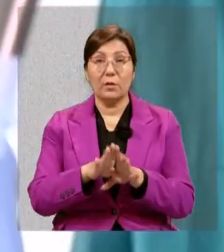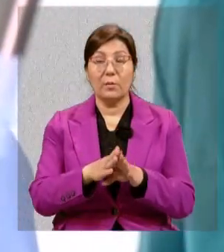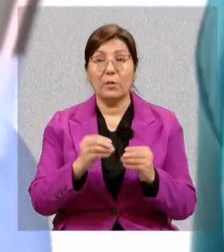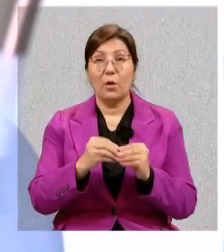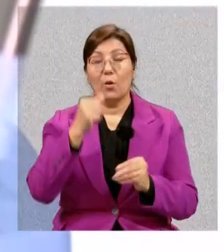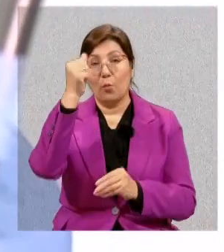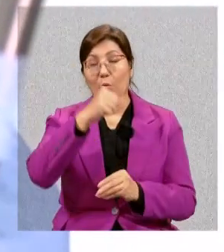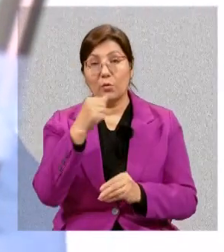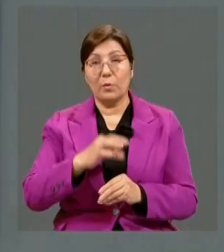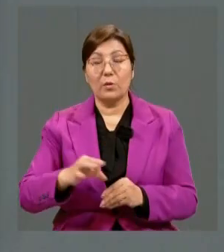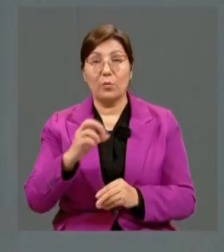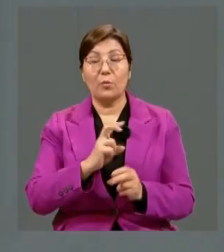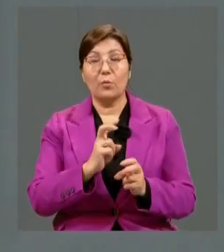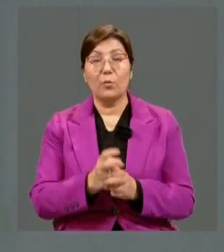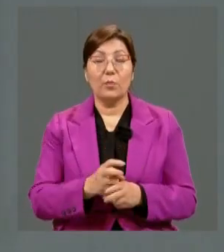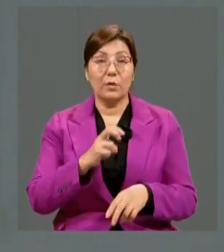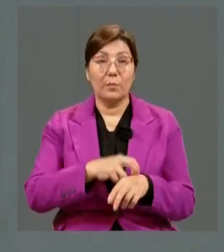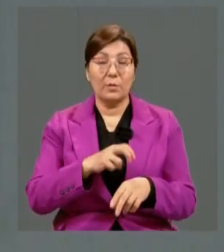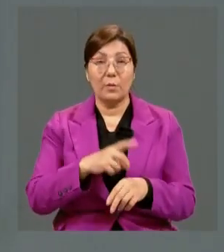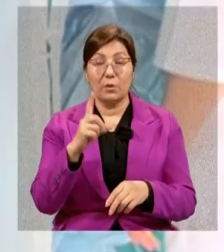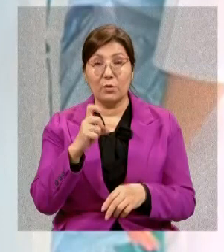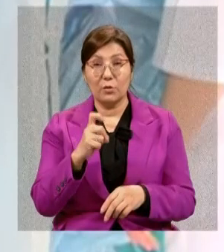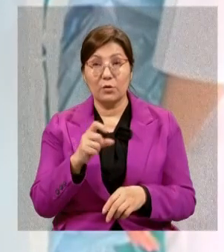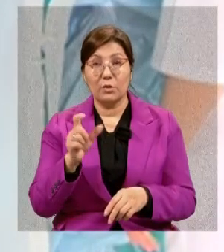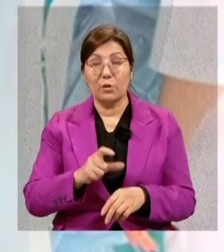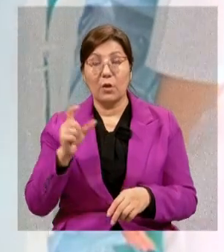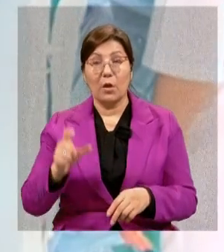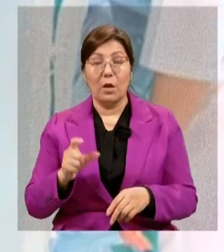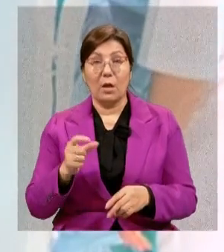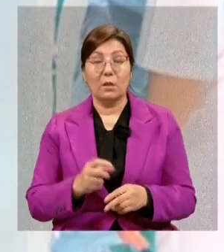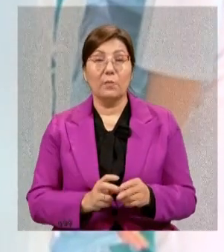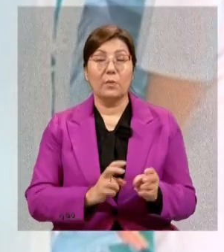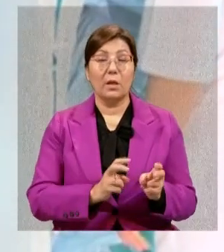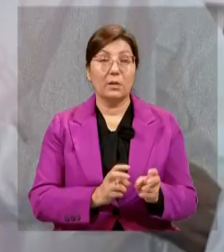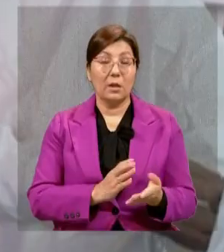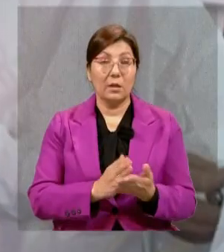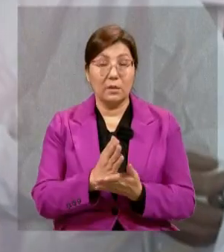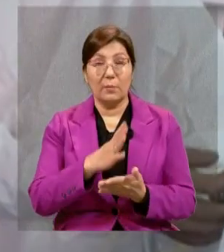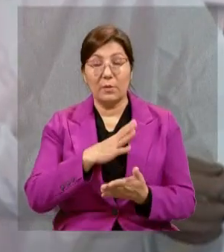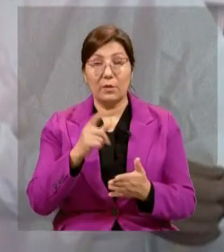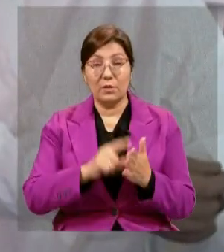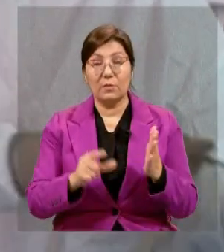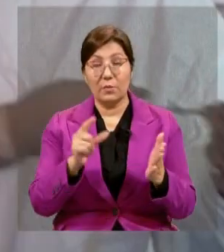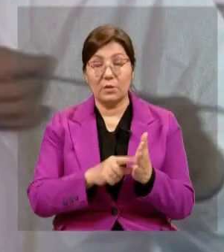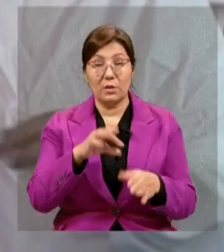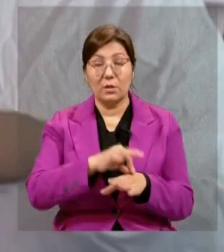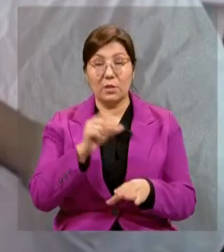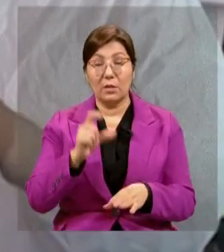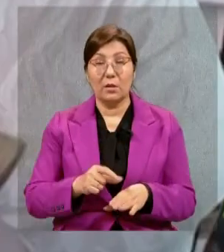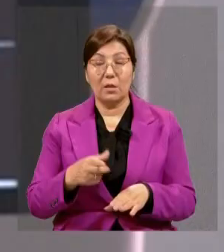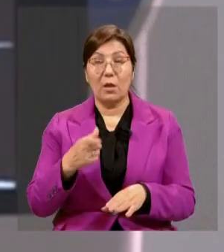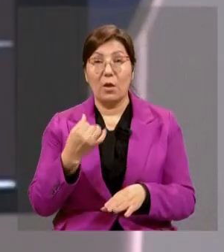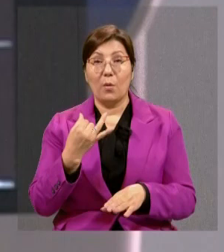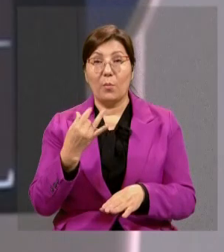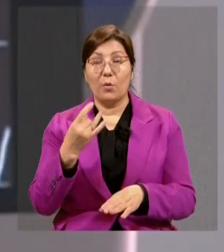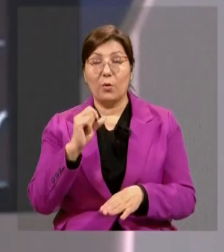10 жыл ішінде өңір хирургтары 100-ге жуық науқасқа нақ осындай күрделі ота жасаған. Оның ішінде 77 науқастың бүйрегін 13